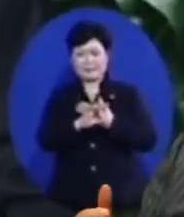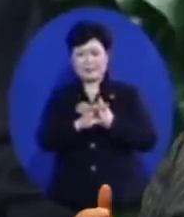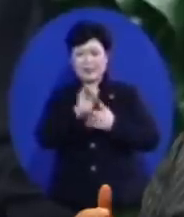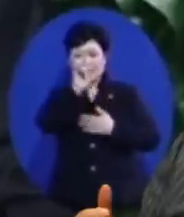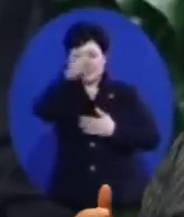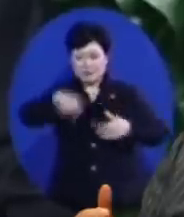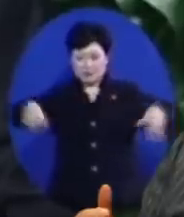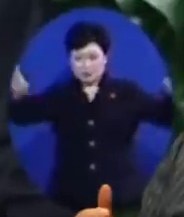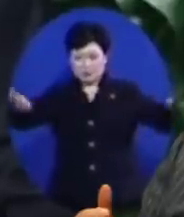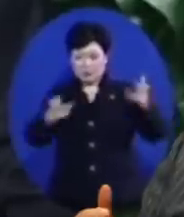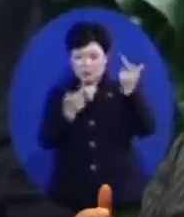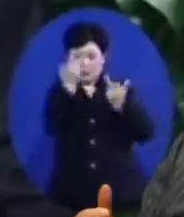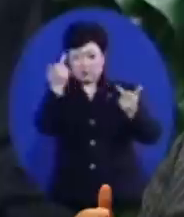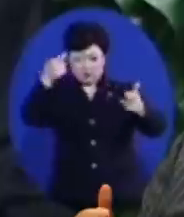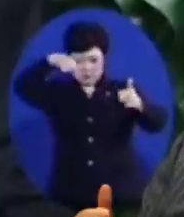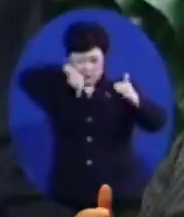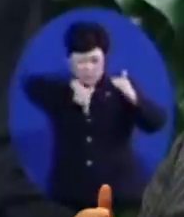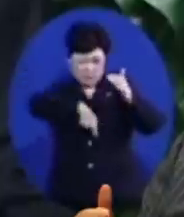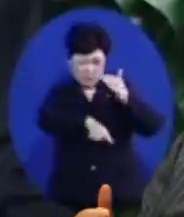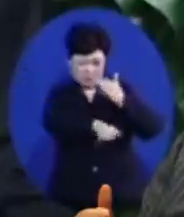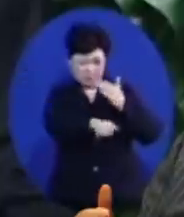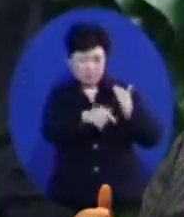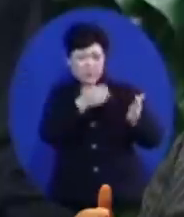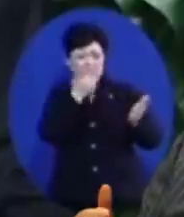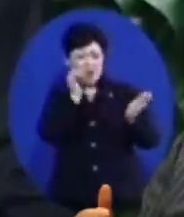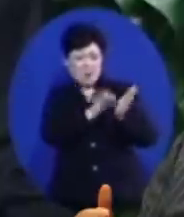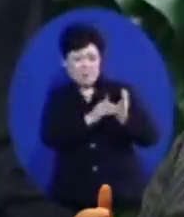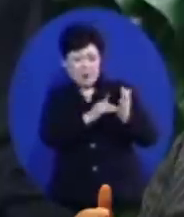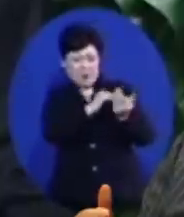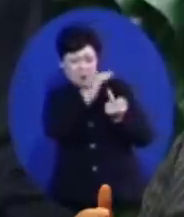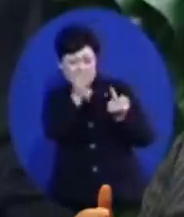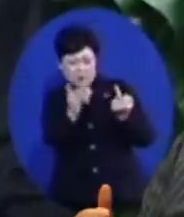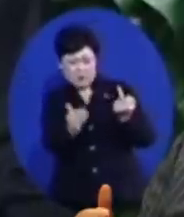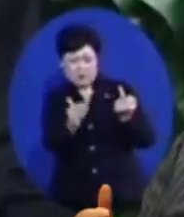산속 깊은 바위에 가서